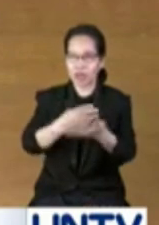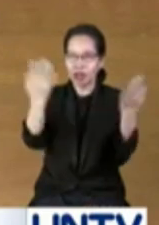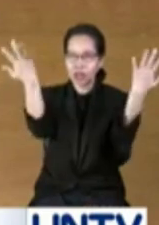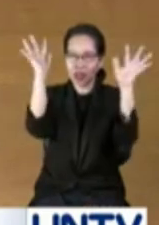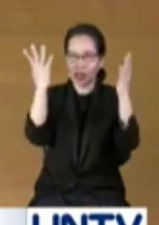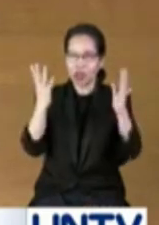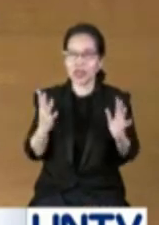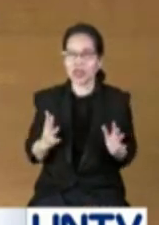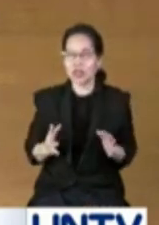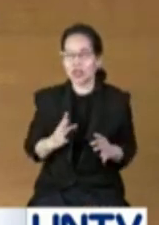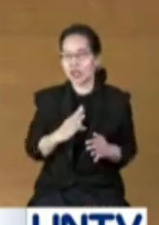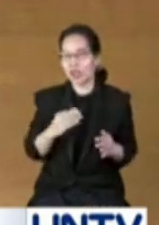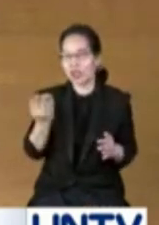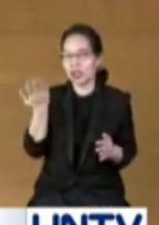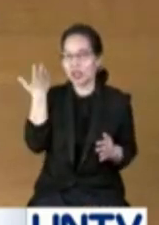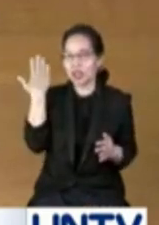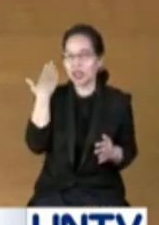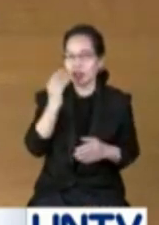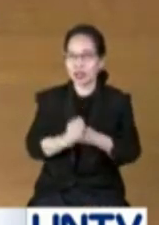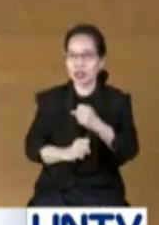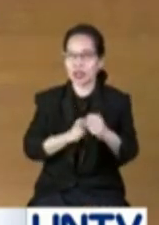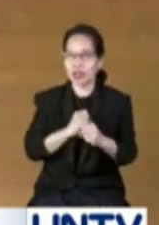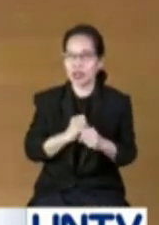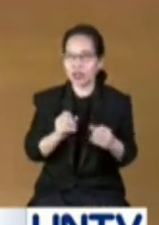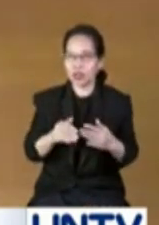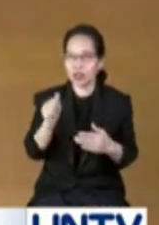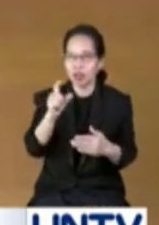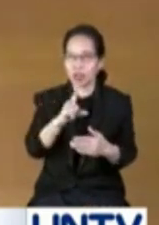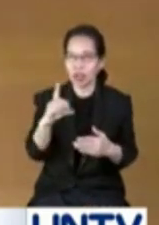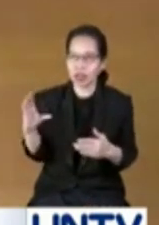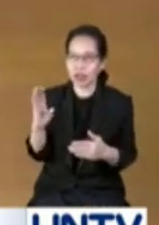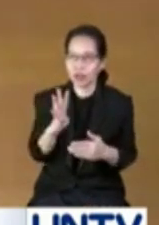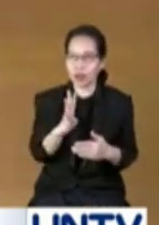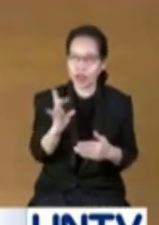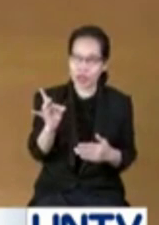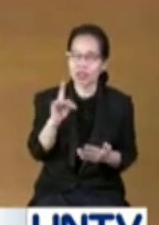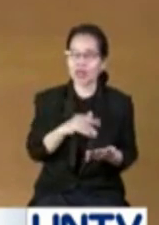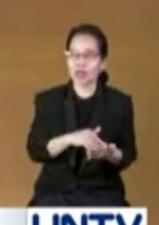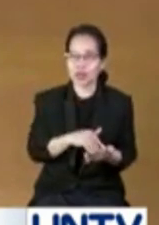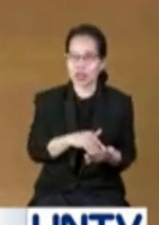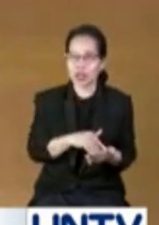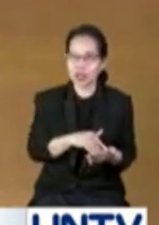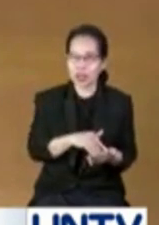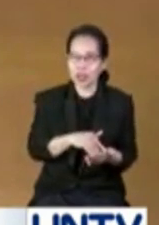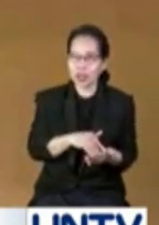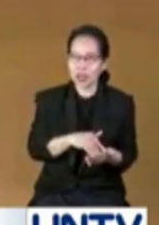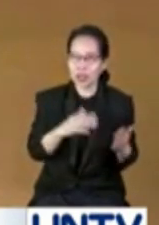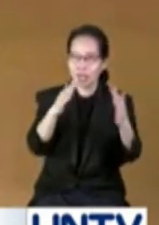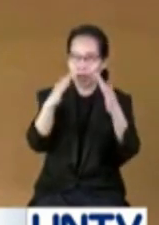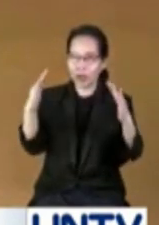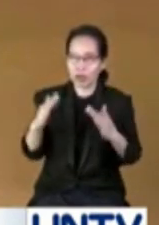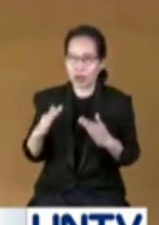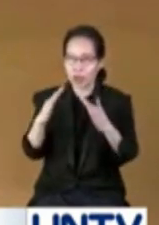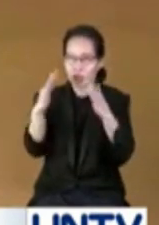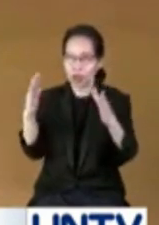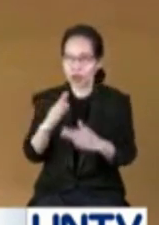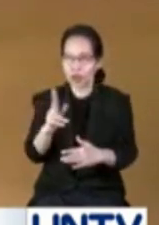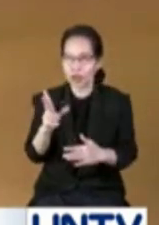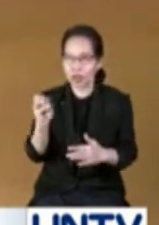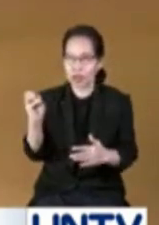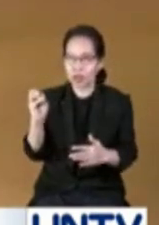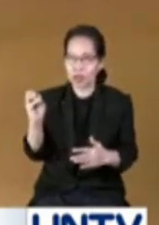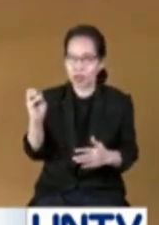Itong nakalipas na taon, mahigit 148,000 na kabahayan at mahigit 30,000 mga Certificate